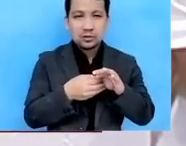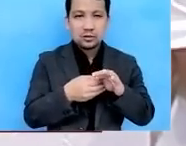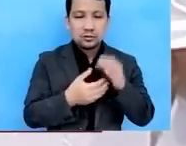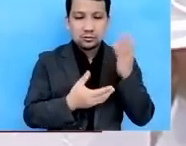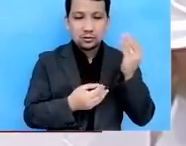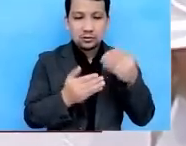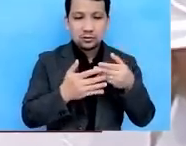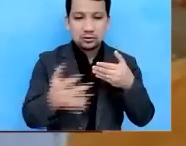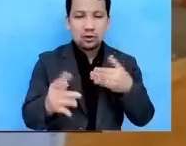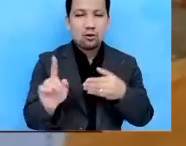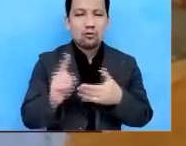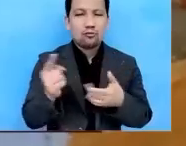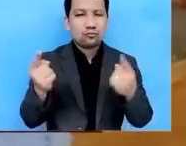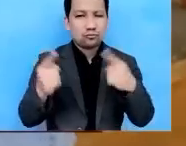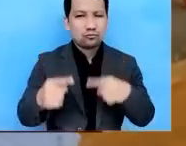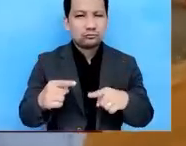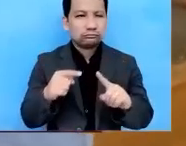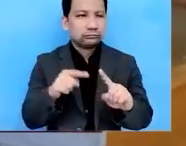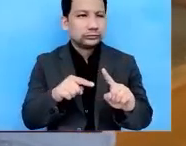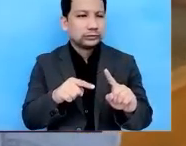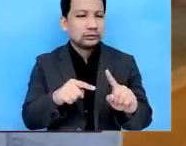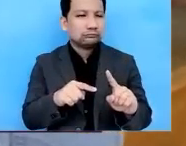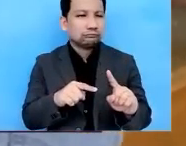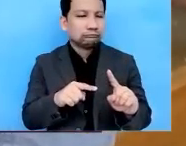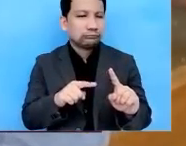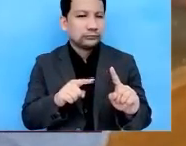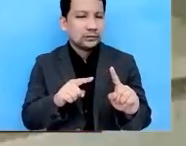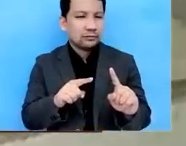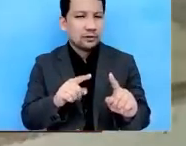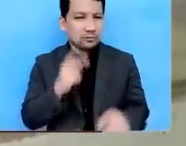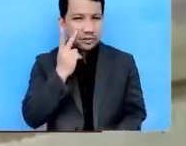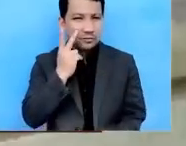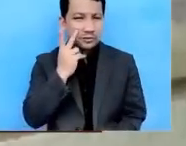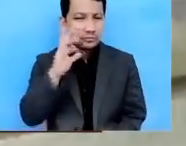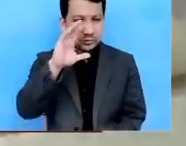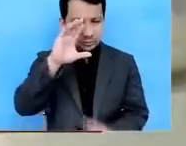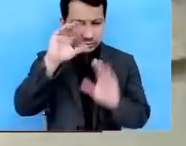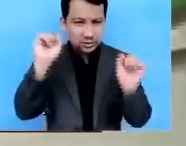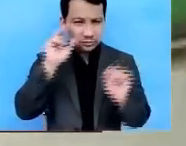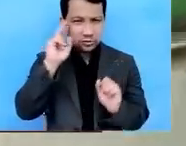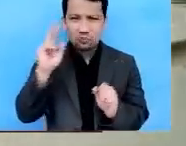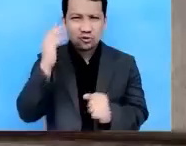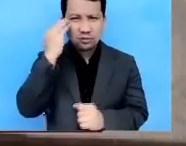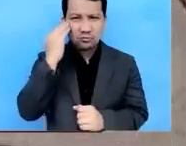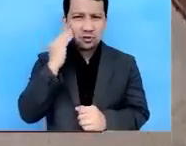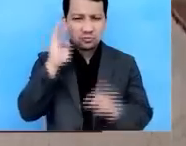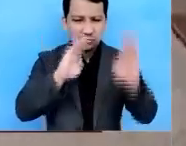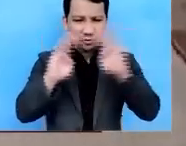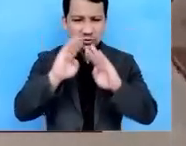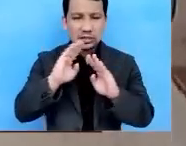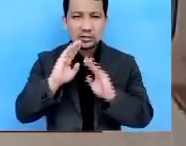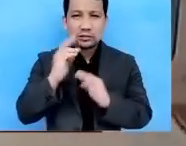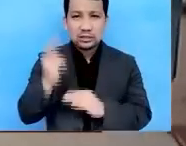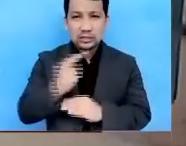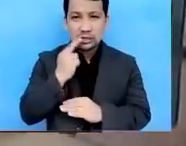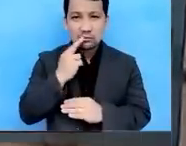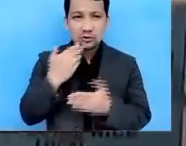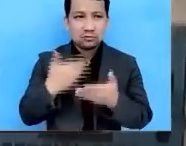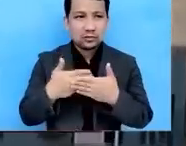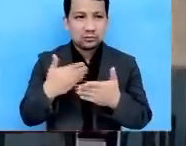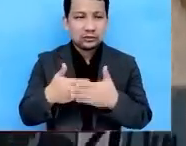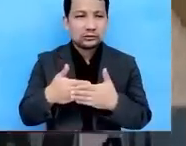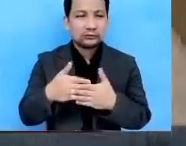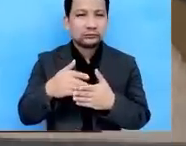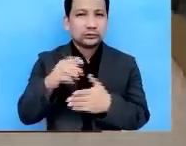before the upcoming harvest and what will be. Sabi ng Pangulo, wala naman tayong problema sa bigas, maliban na lang sa pagsapit ng tagtuyot.